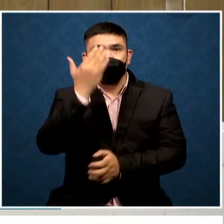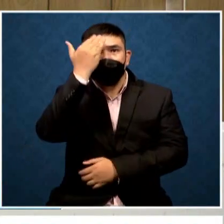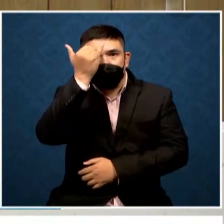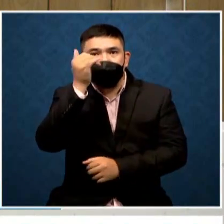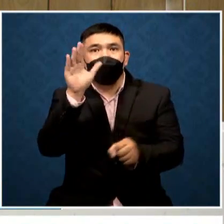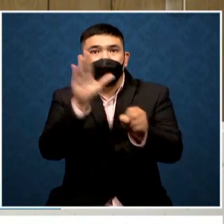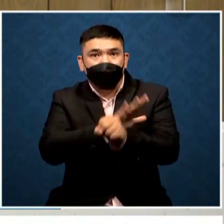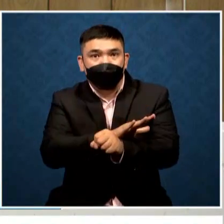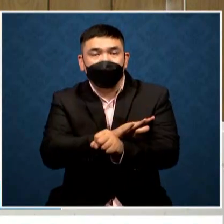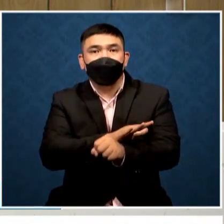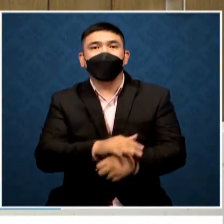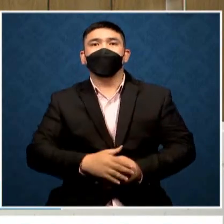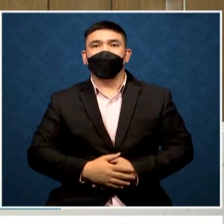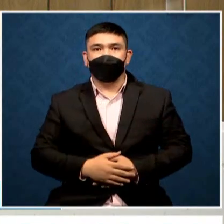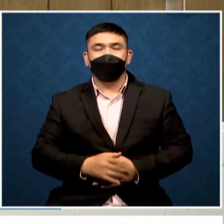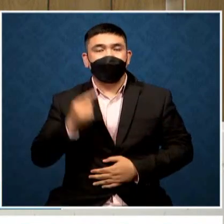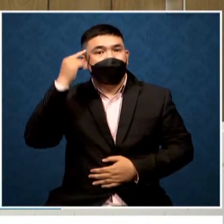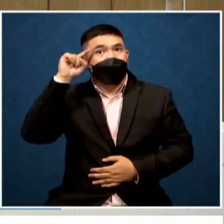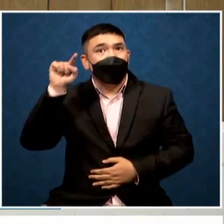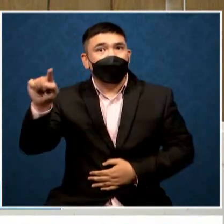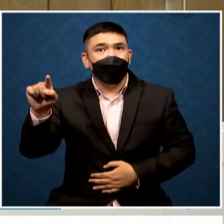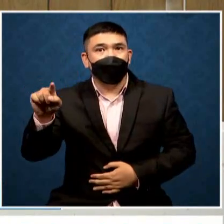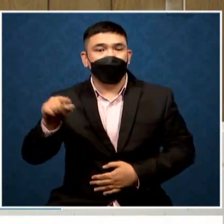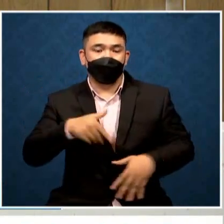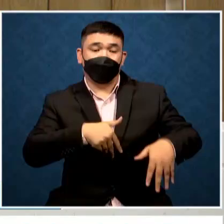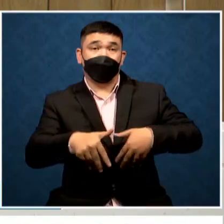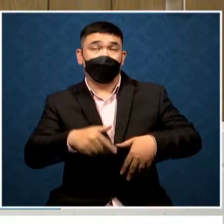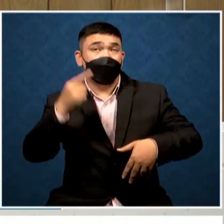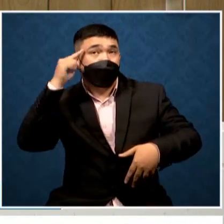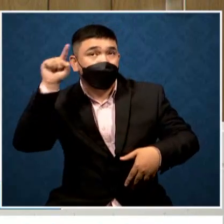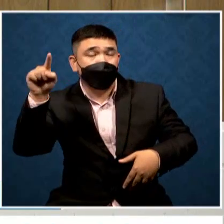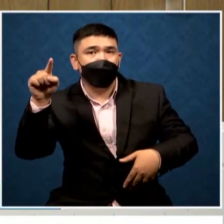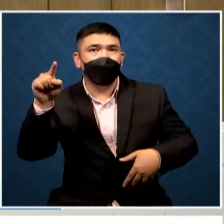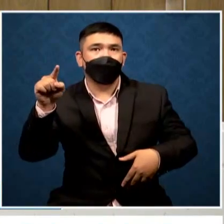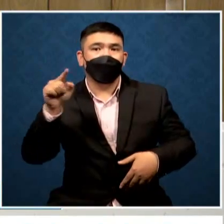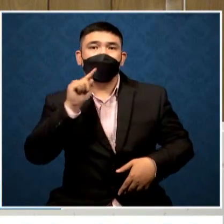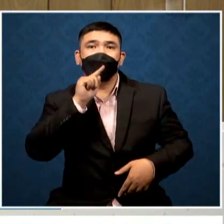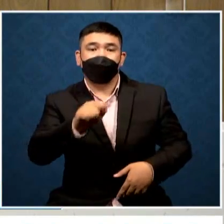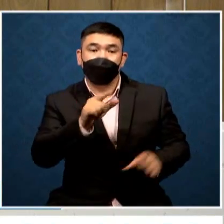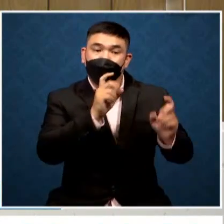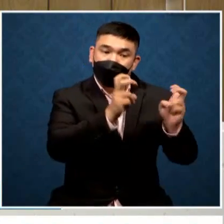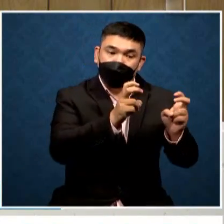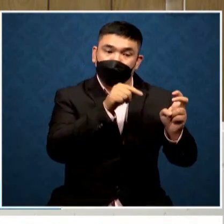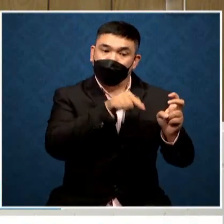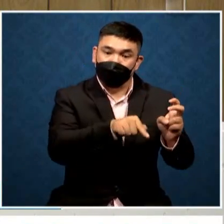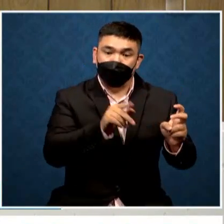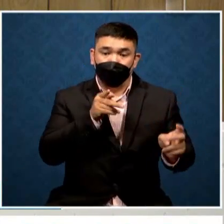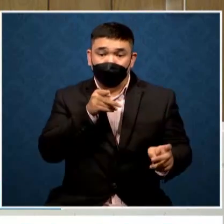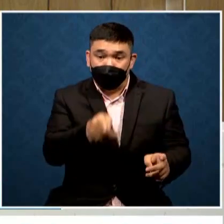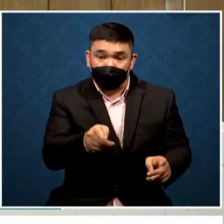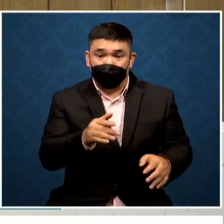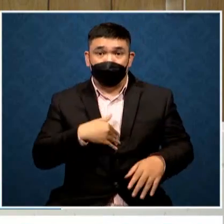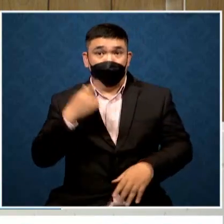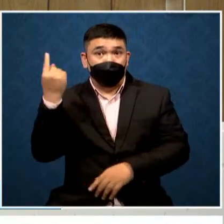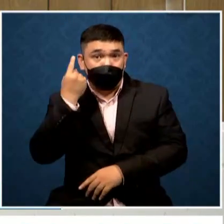ครบถ้วนท่านลองนึกว่าประชาชนคงนึกว่าเราสั่งเป็นเรื่องๆวันนี้สั่งเรื่องผับวัน